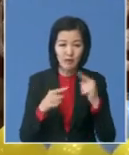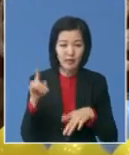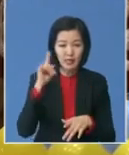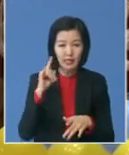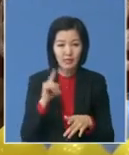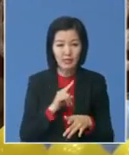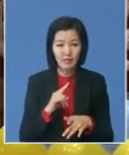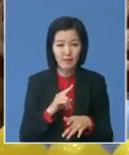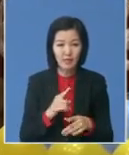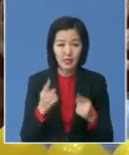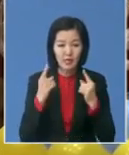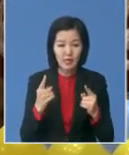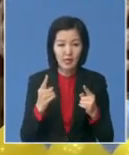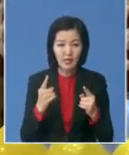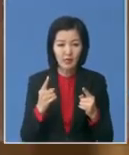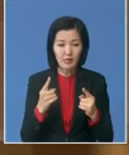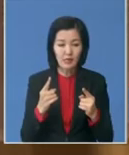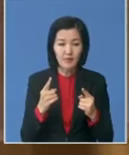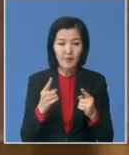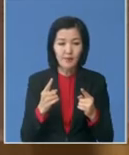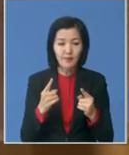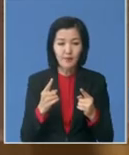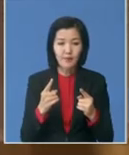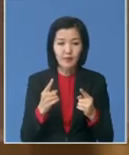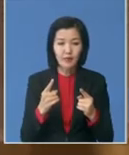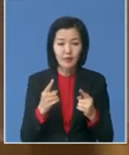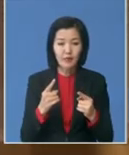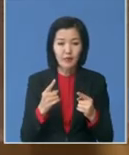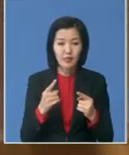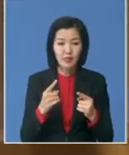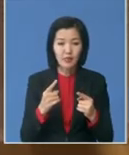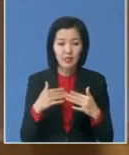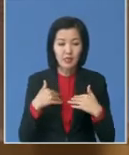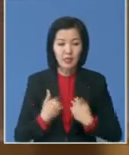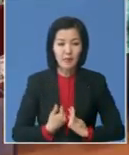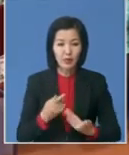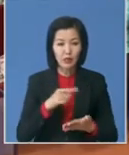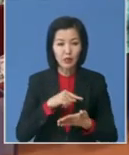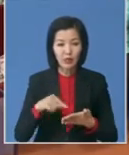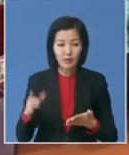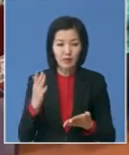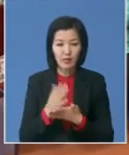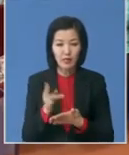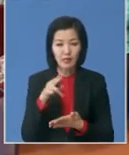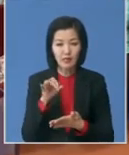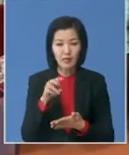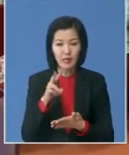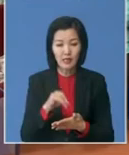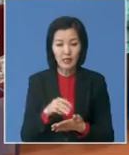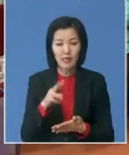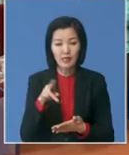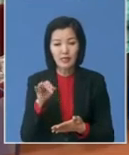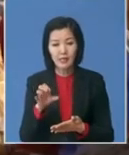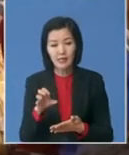әдебиетіндегі шоқтығы биік туындылар қатарында. Сонымен қатар драмалық шығармалары да жарық көрген. Дала дастаны, Парторг